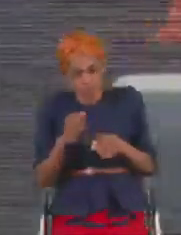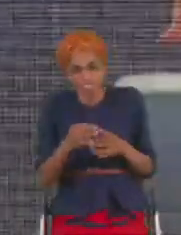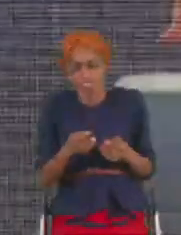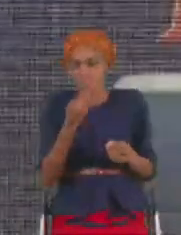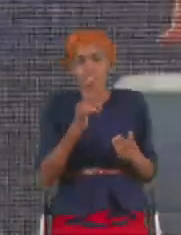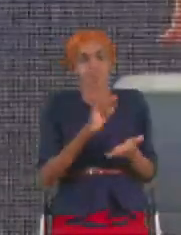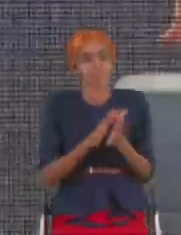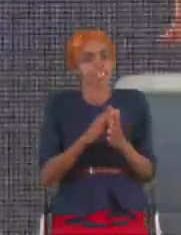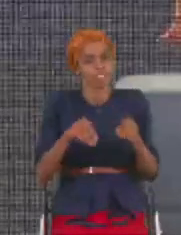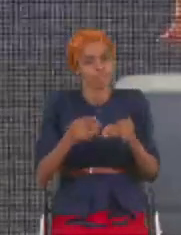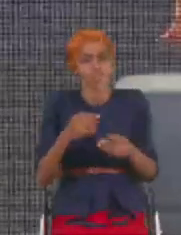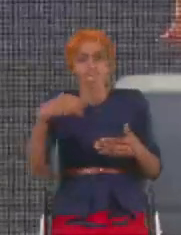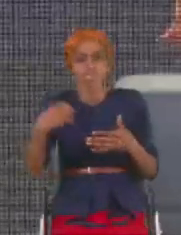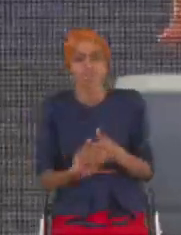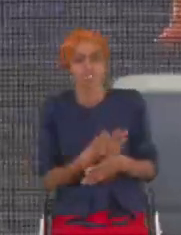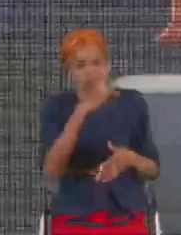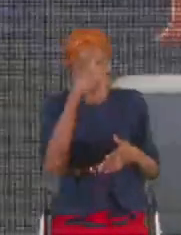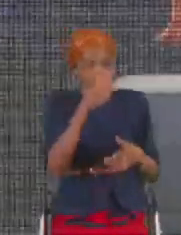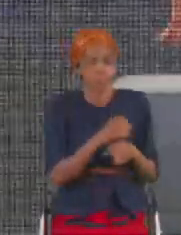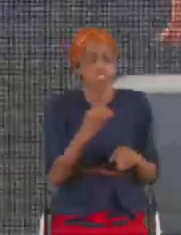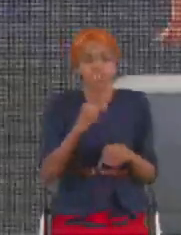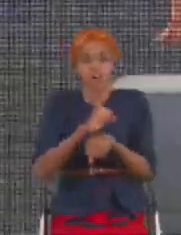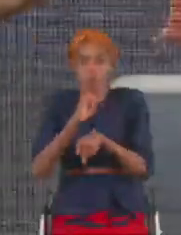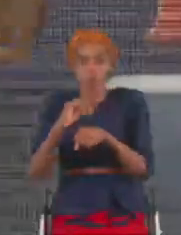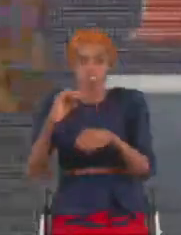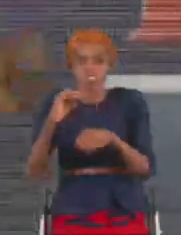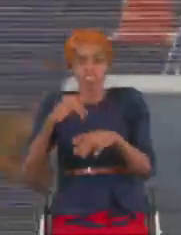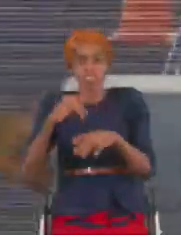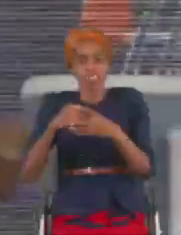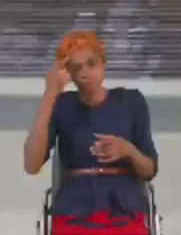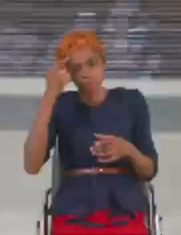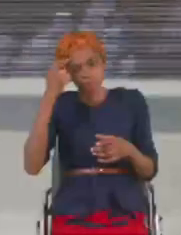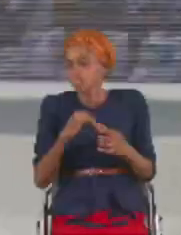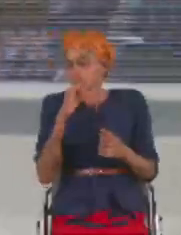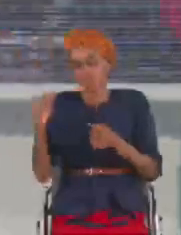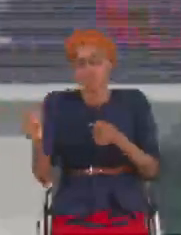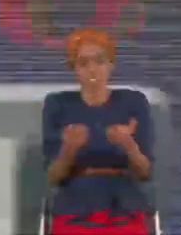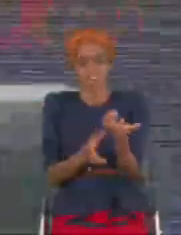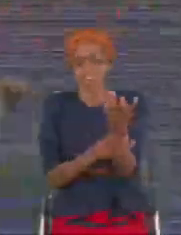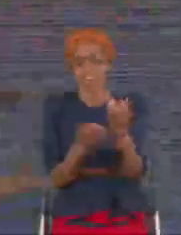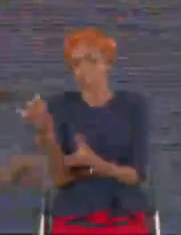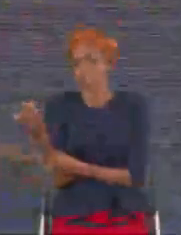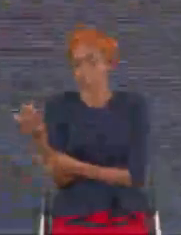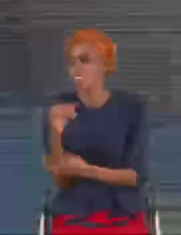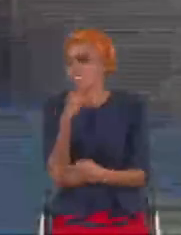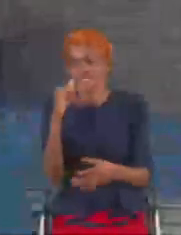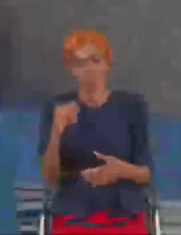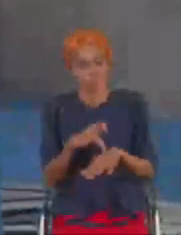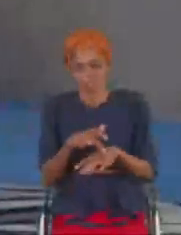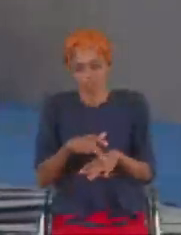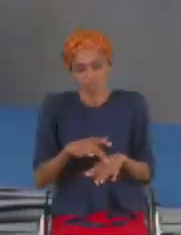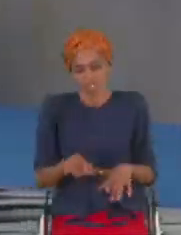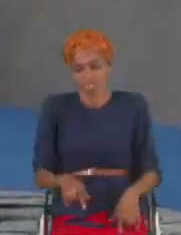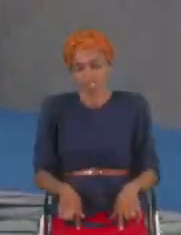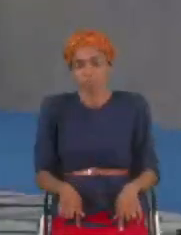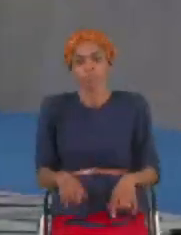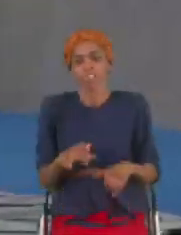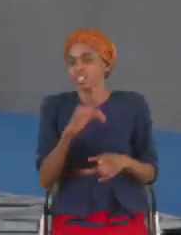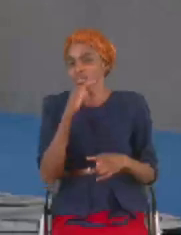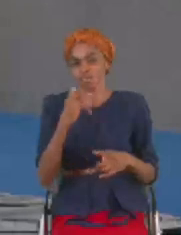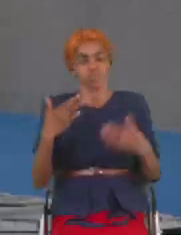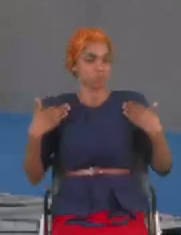alimentaire on est en train de travailler sur son esprit ce n'est pas la main ce ne sont pas les pieds ce